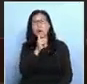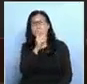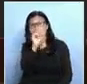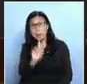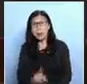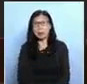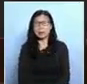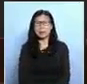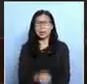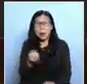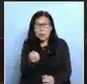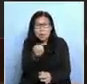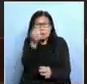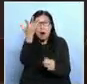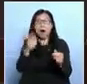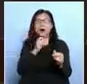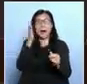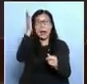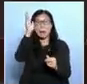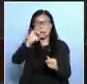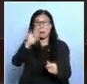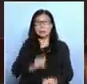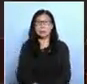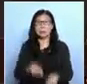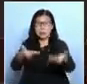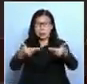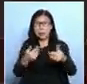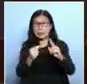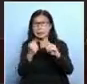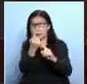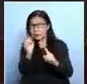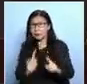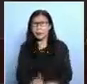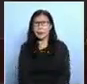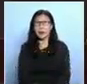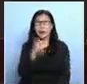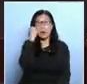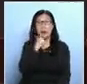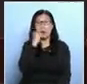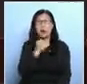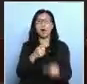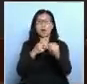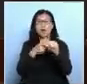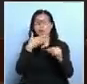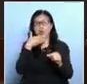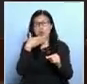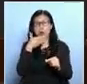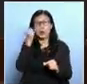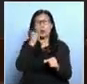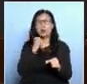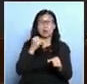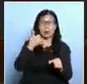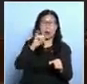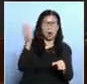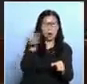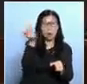呢，就是一道曙光出來，就是給了我們更多人，無論你是老中青都好，老人家旅遊